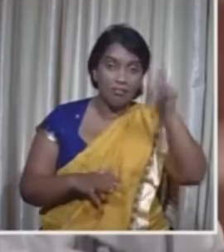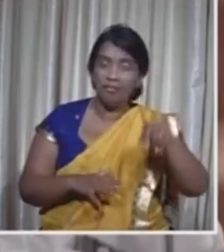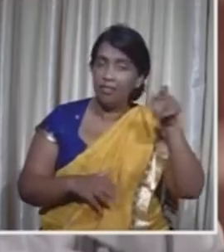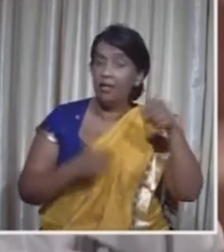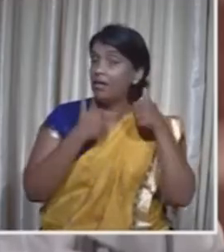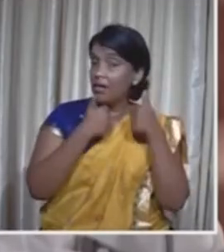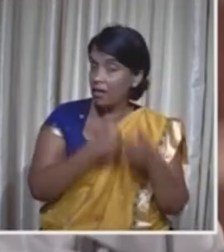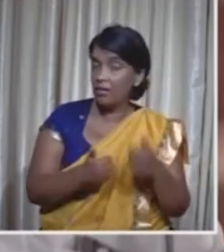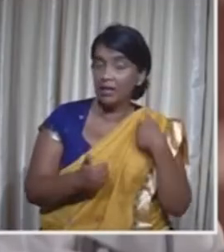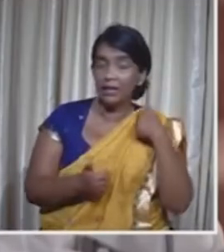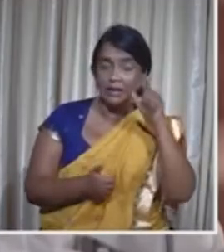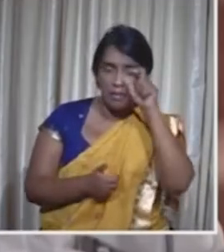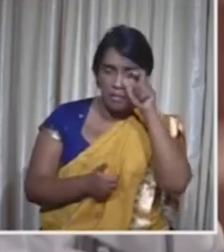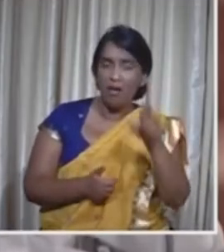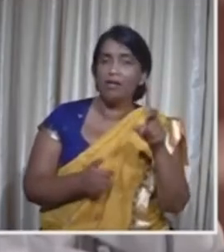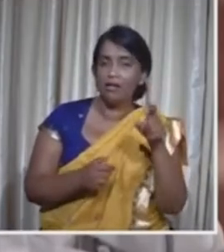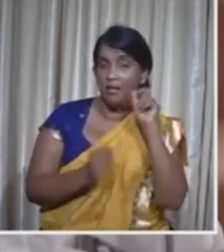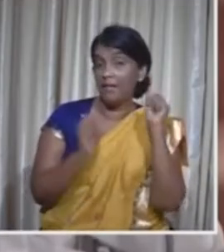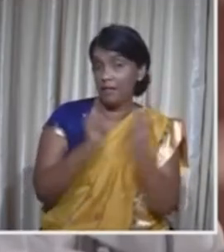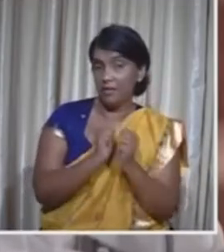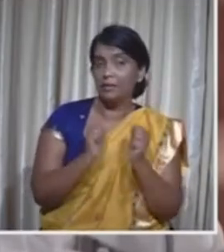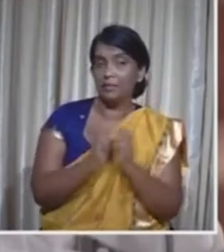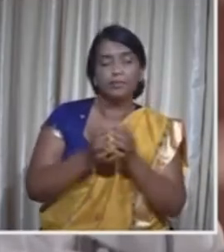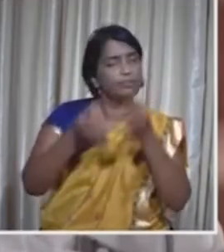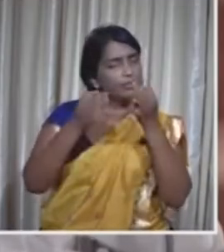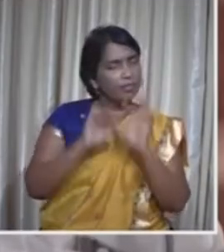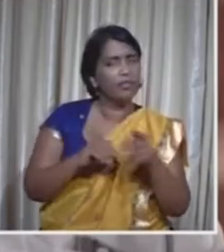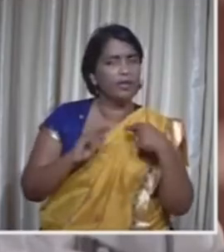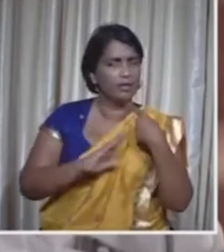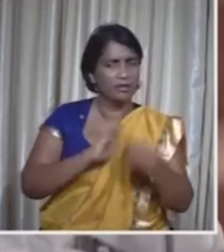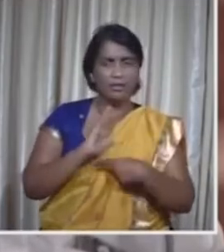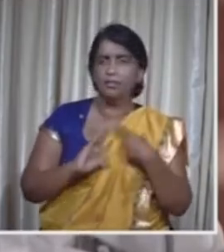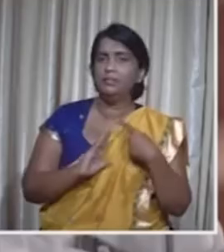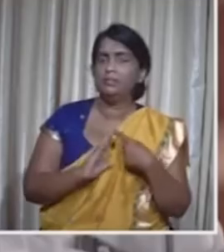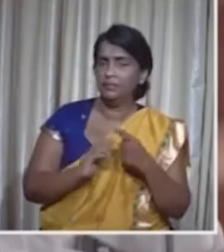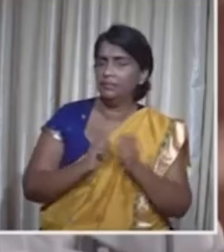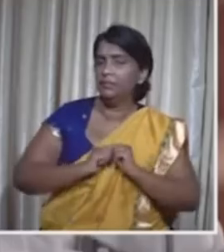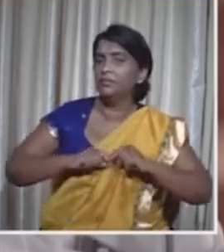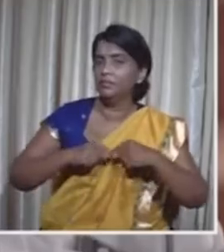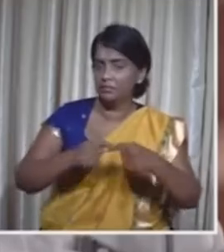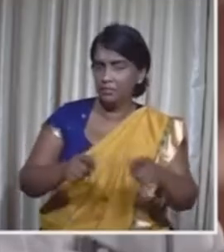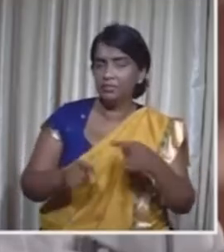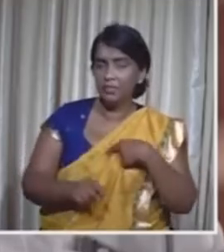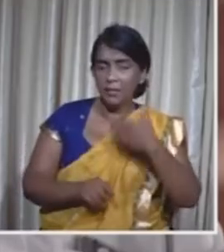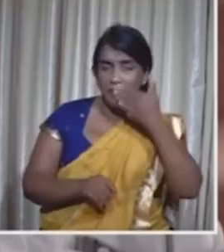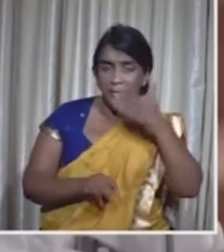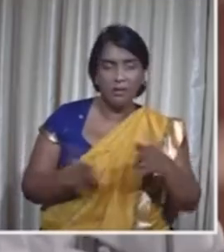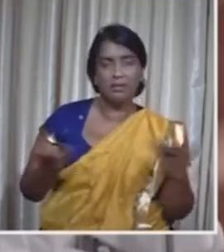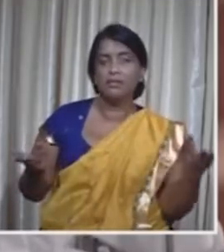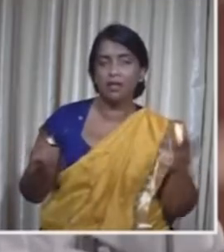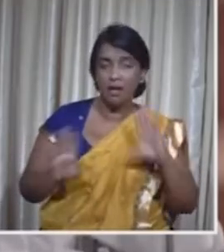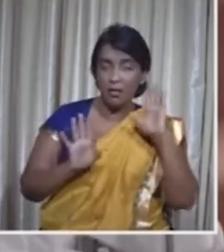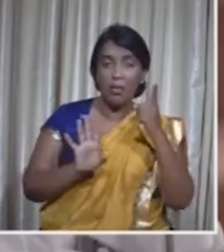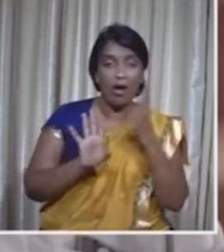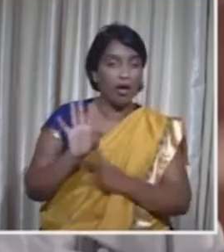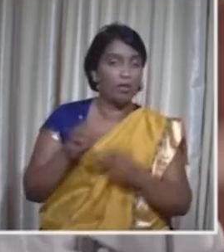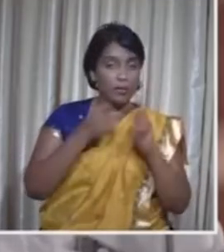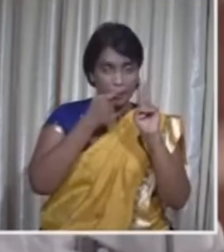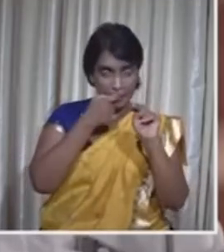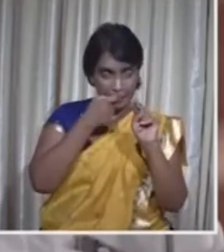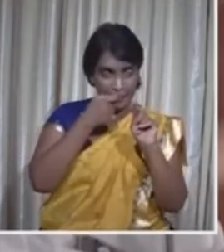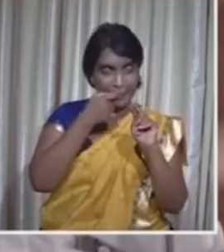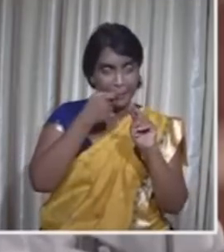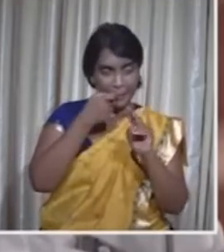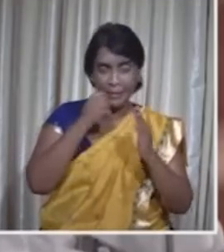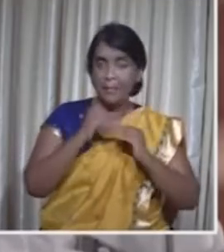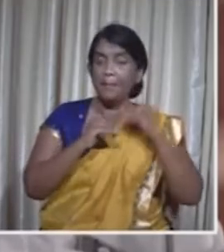விடுகிறார்கள். ஆனால் இந்த பொருளாதார தடை என்பதை 20 வருஷங்களுக்கு மேல் நாங்கள் அனுபவித்தவர்கள், தமிழர்கள் அனுபவித்தவர்கள், வாழ முடியாமல்